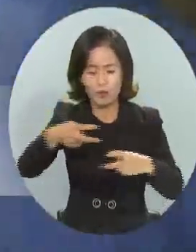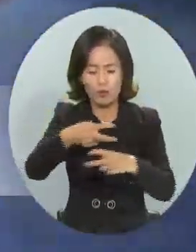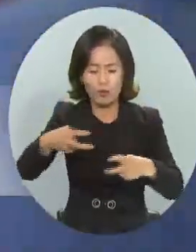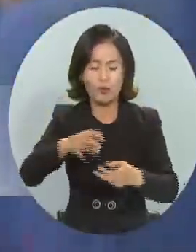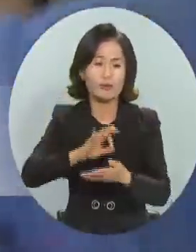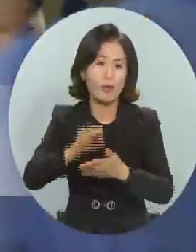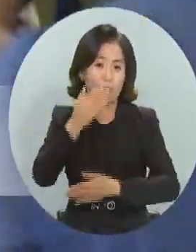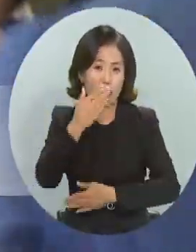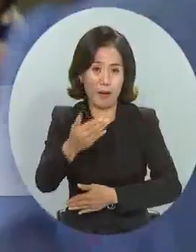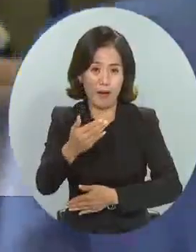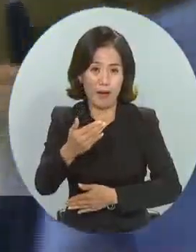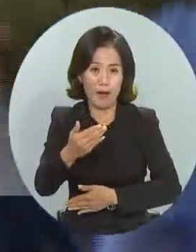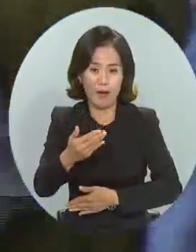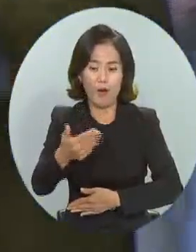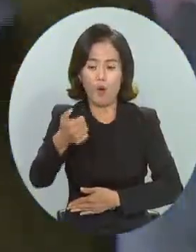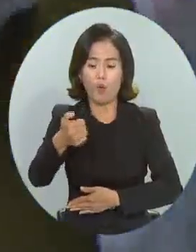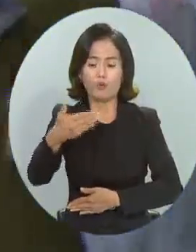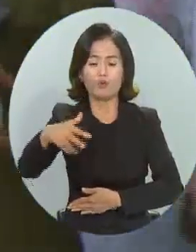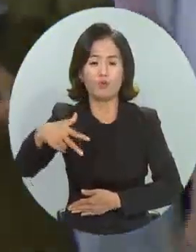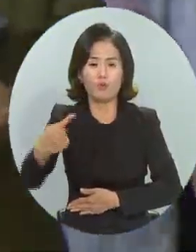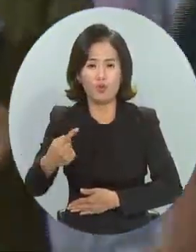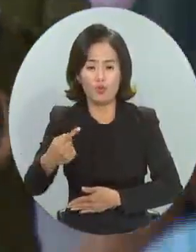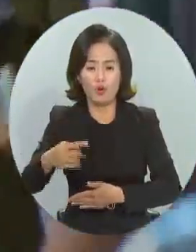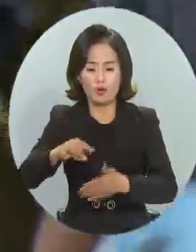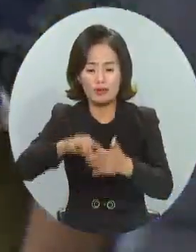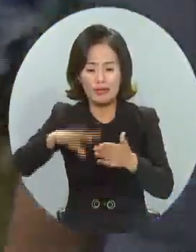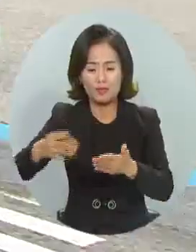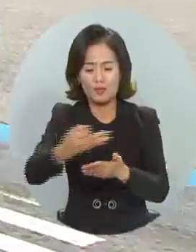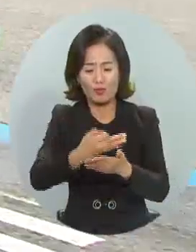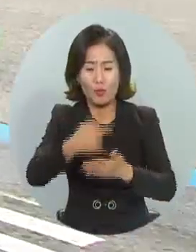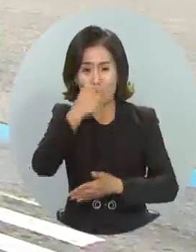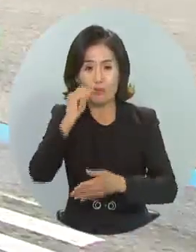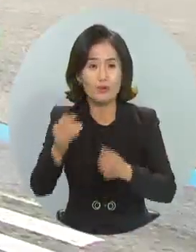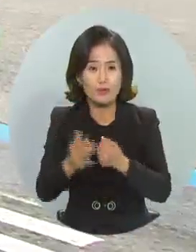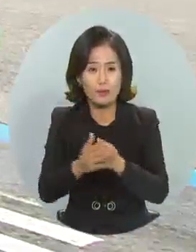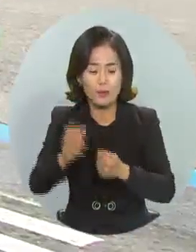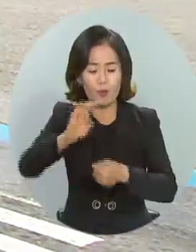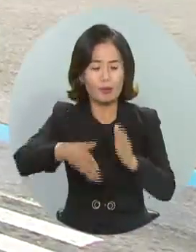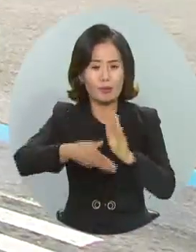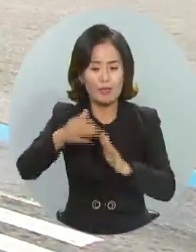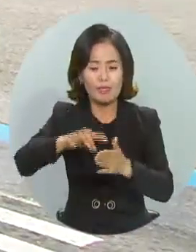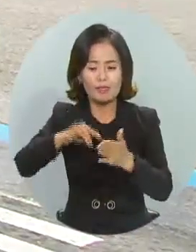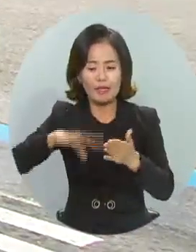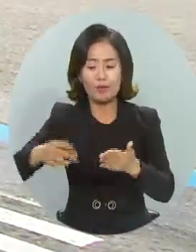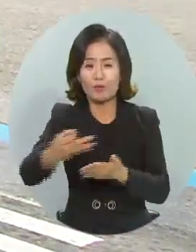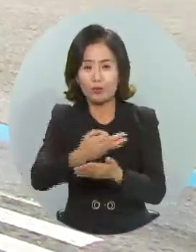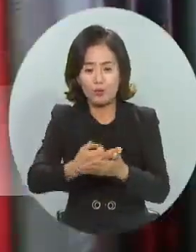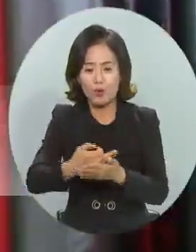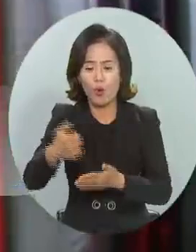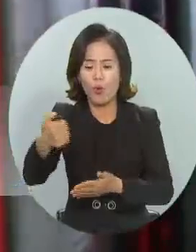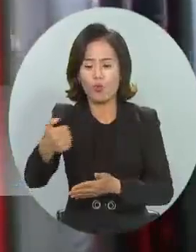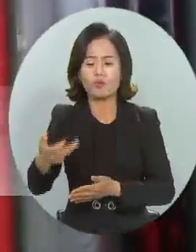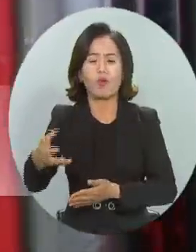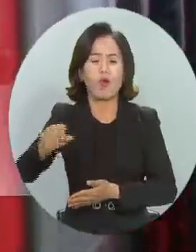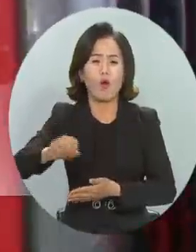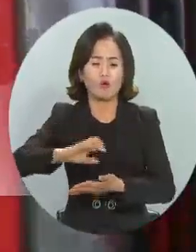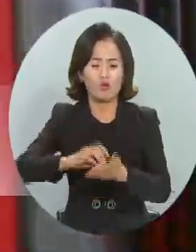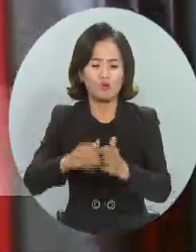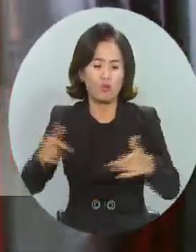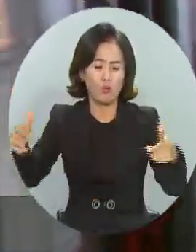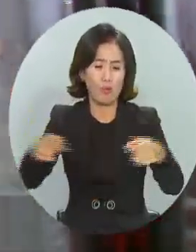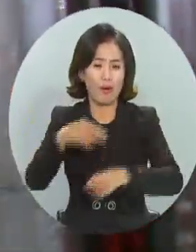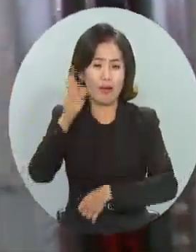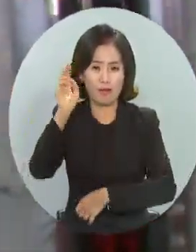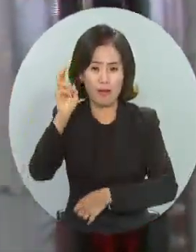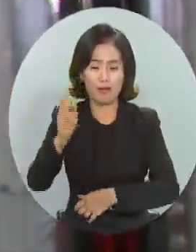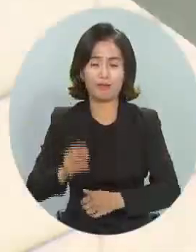예정입니다. 59조 원이라는 역대급 세수 결손 사태에 따라 광주시의 세수 역시 5천억 원 가까이 줄어들 것으로